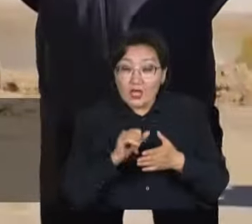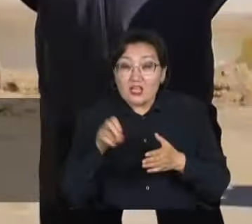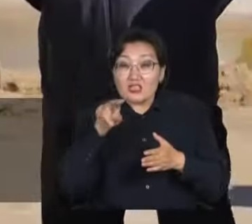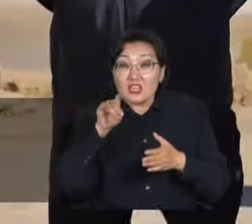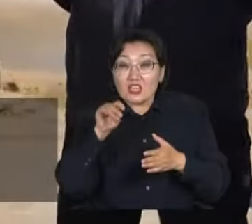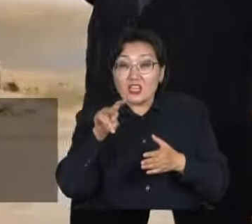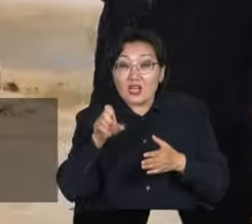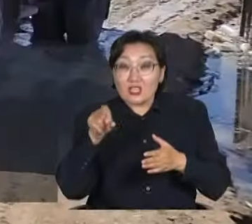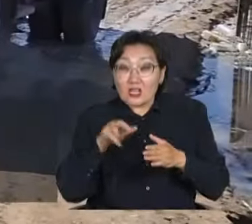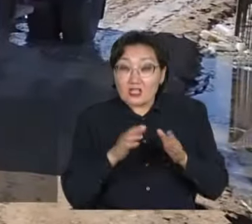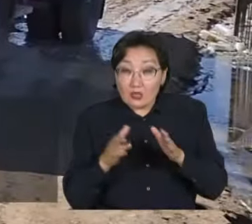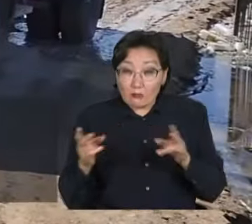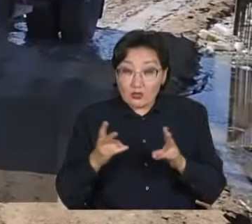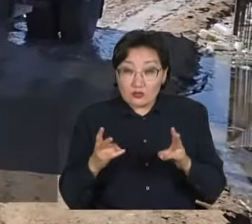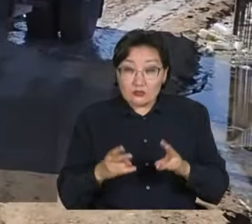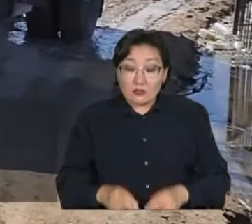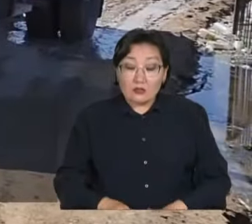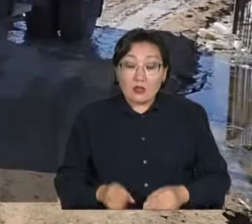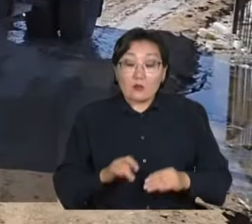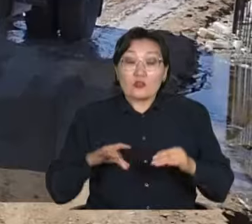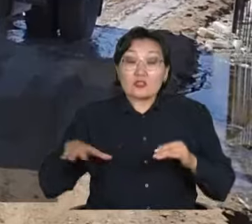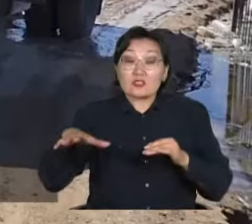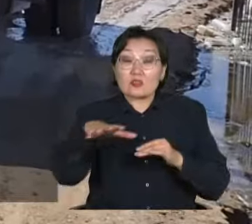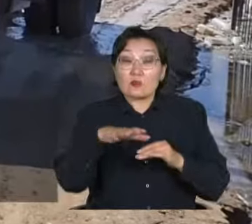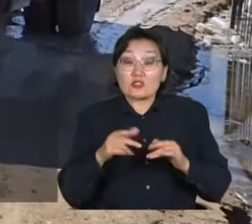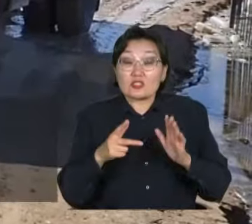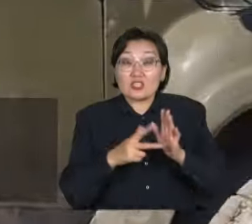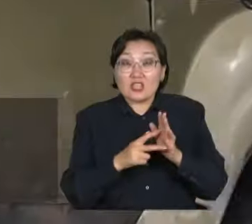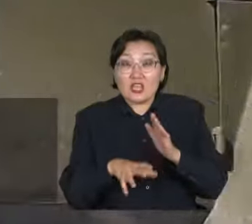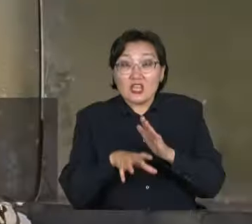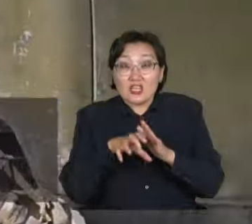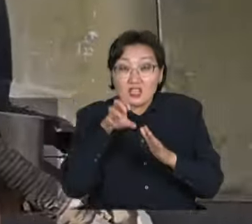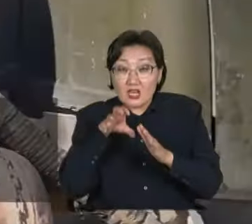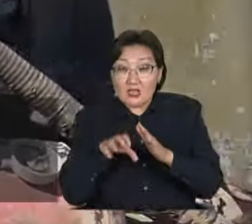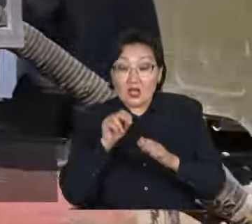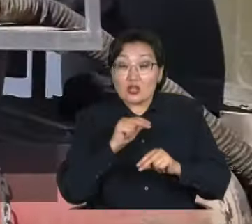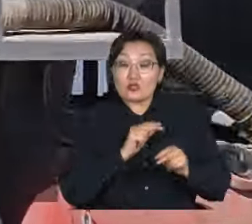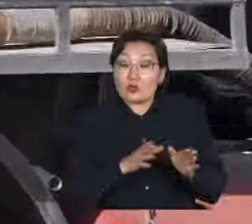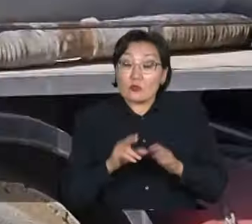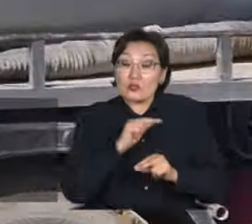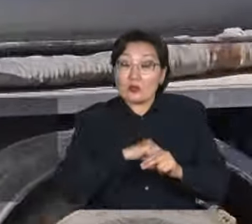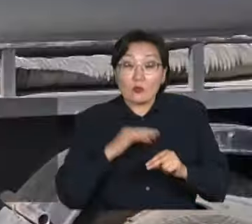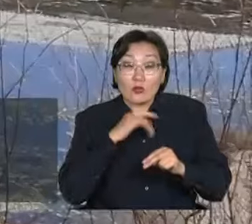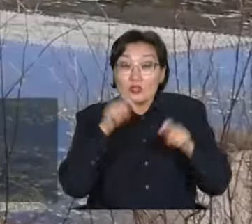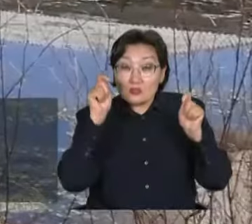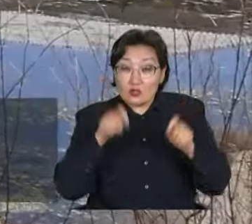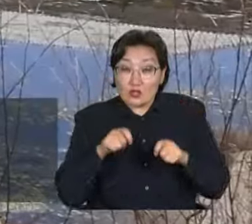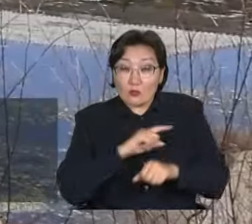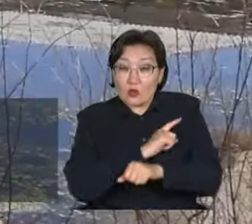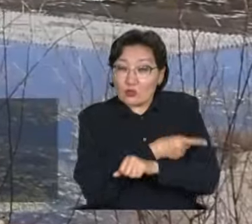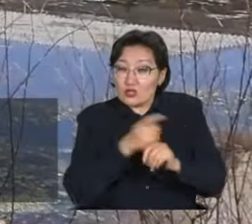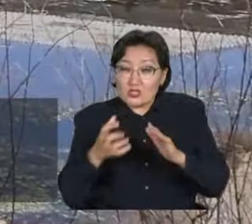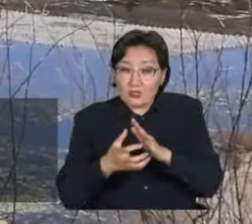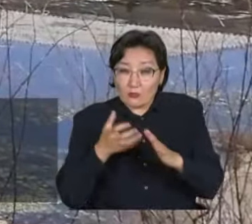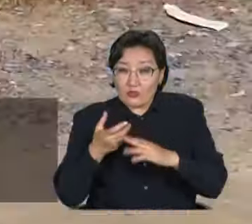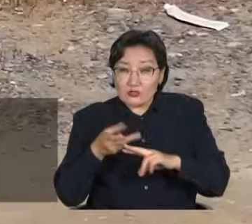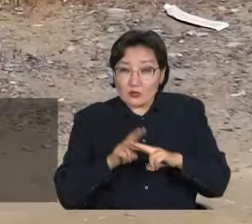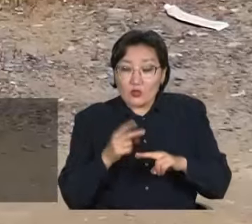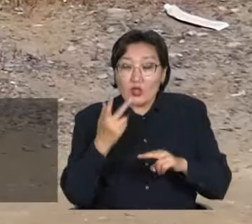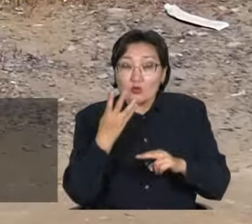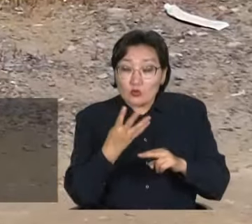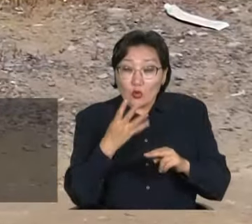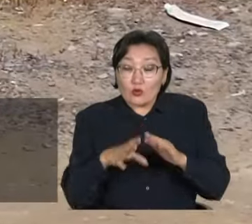система керек. Атамекен аула аумағында қазір 8 дренаж жүйе жұмыс істейді. Бірақ жаңбыр көп жауғанда олардың күші жетпейді. Сондықтан тағы